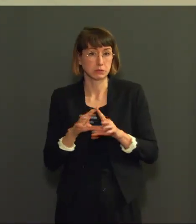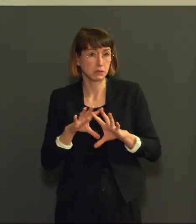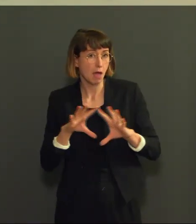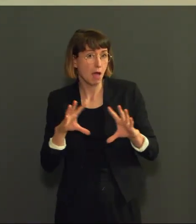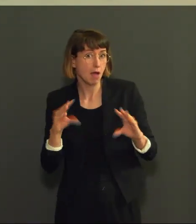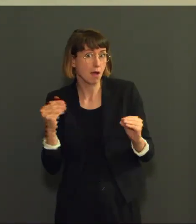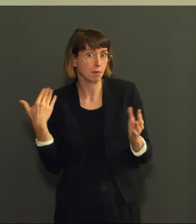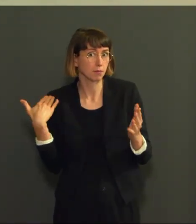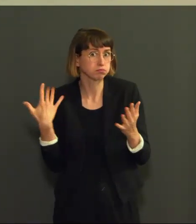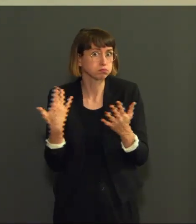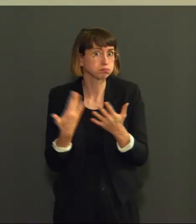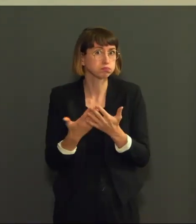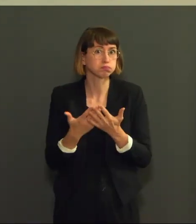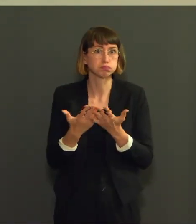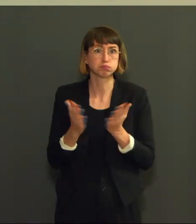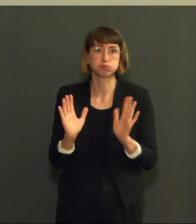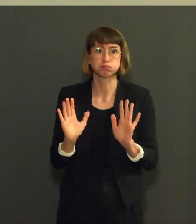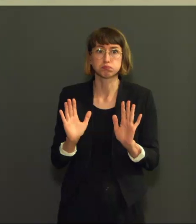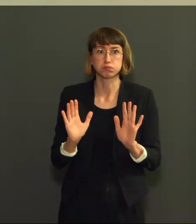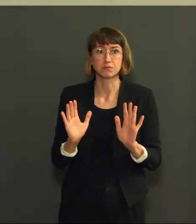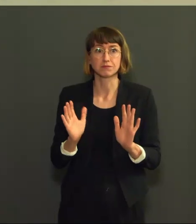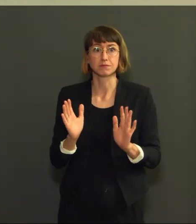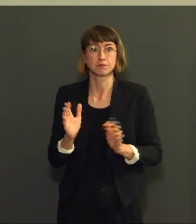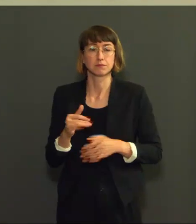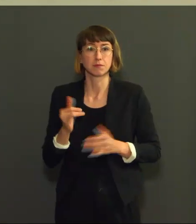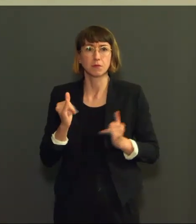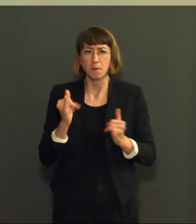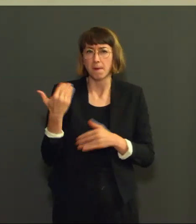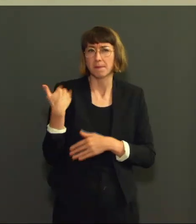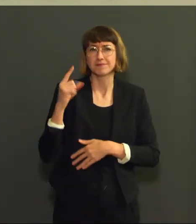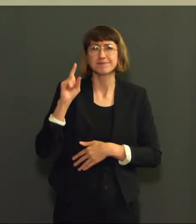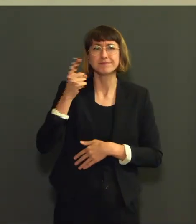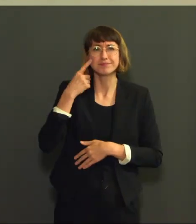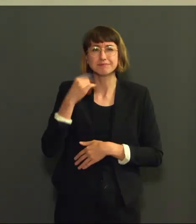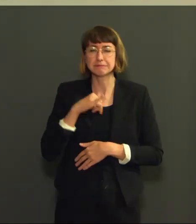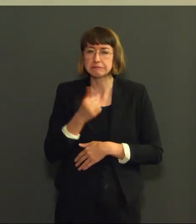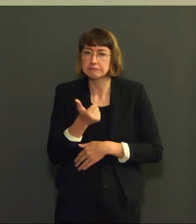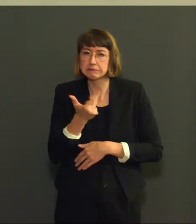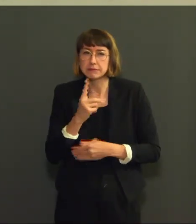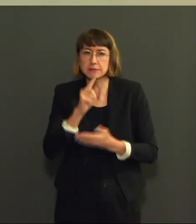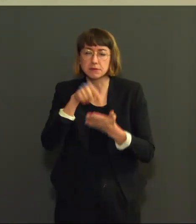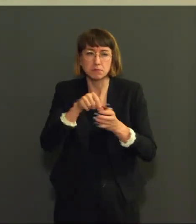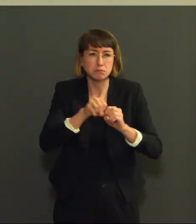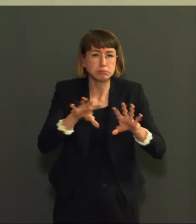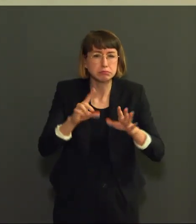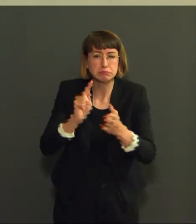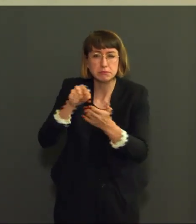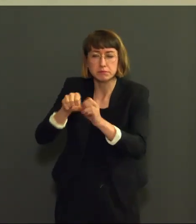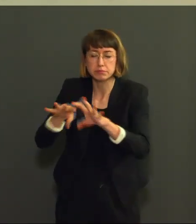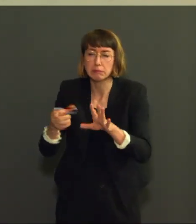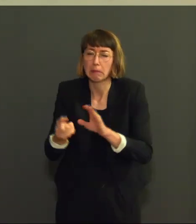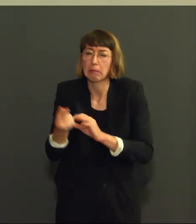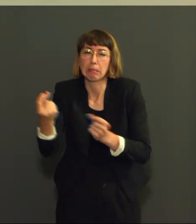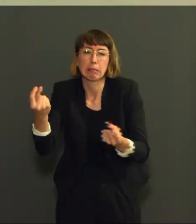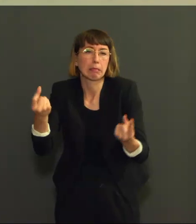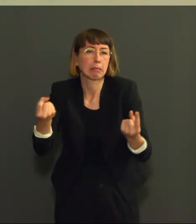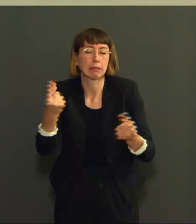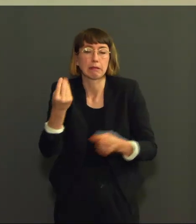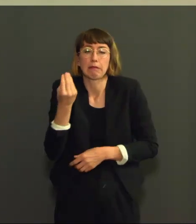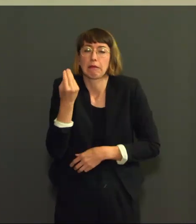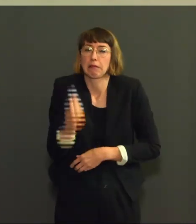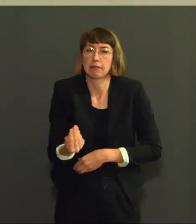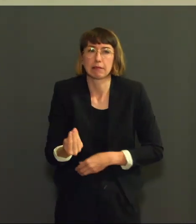faut savoir, et vous l'avez entendu par la presse, il y a eu quelques foyers importants, mais ceux-ci sont limités. On peut considérer qu'il y a dans moins